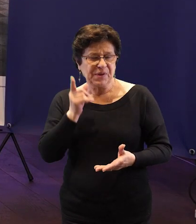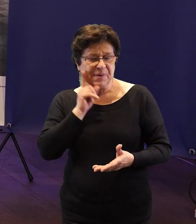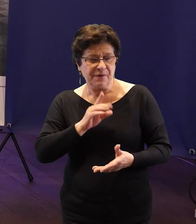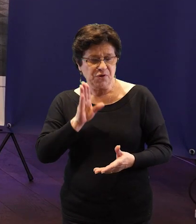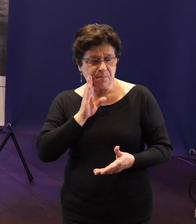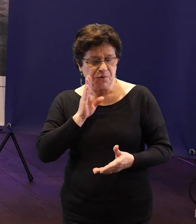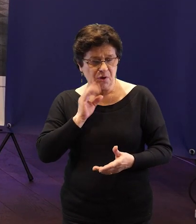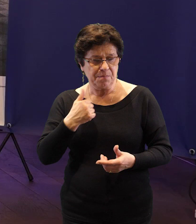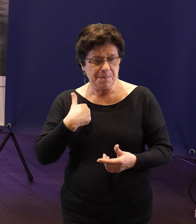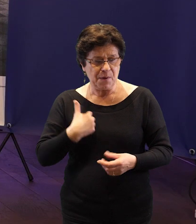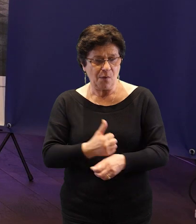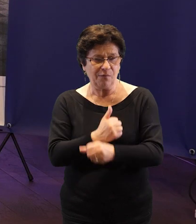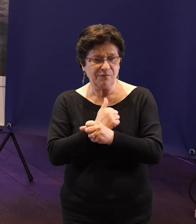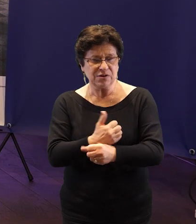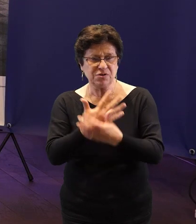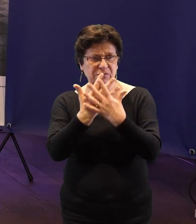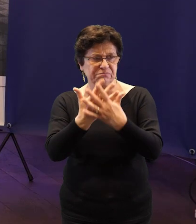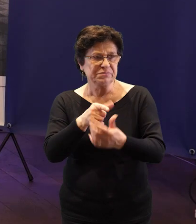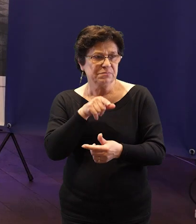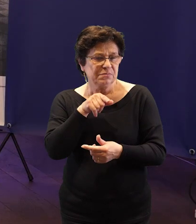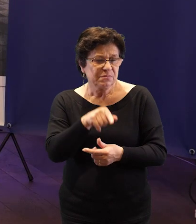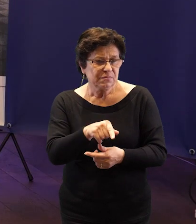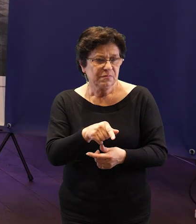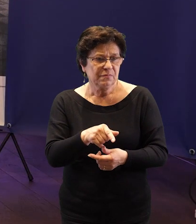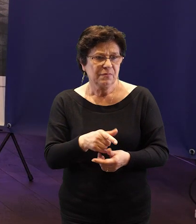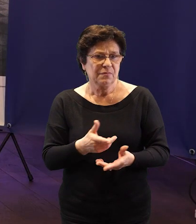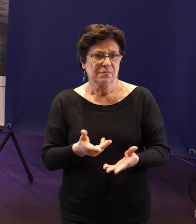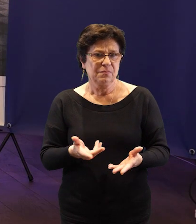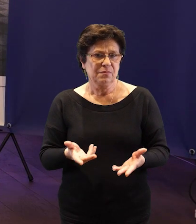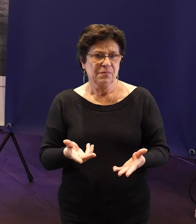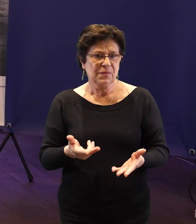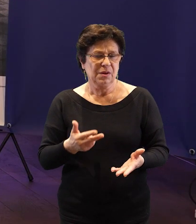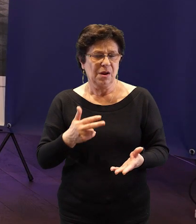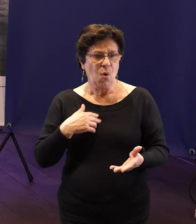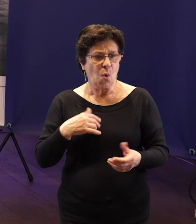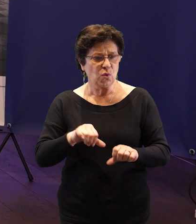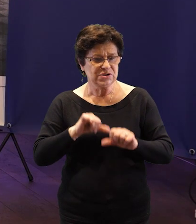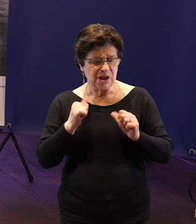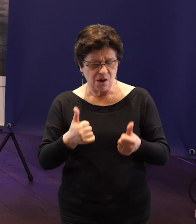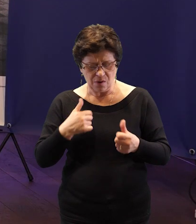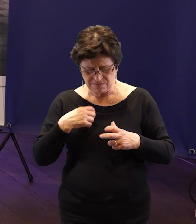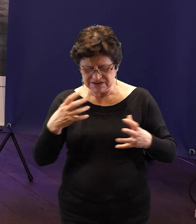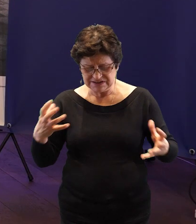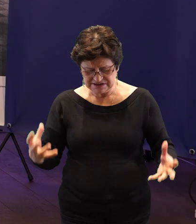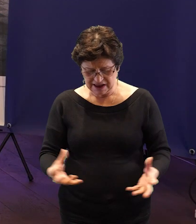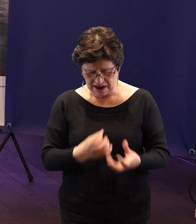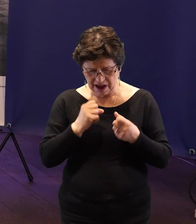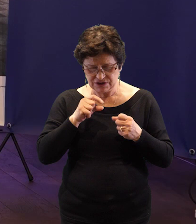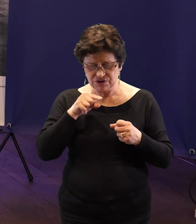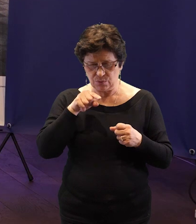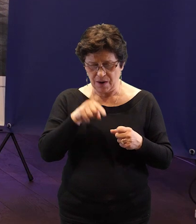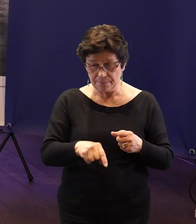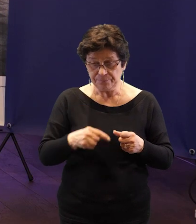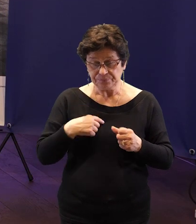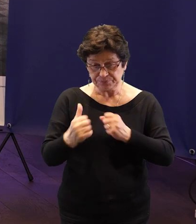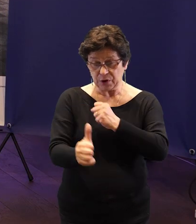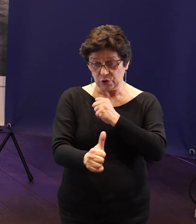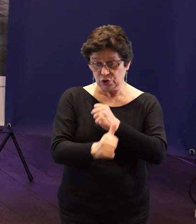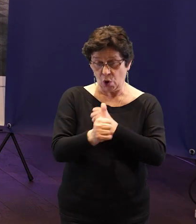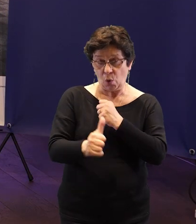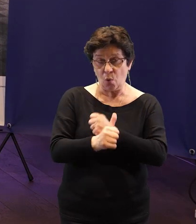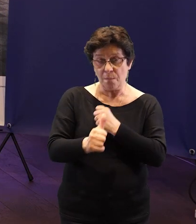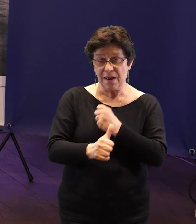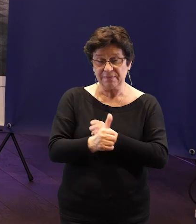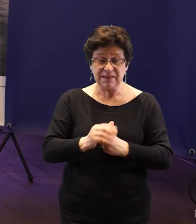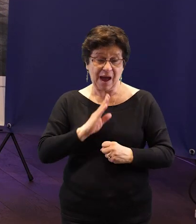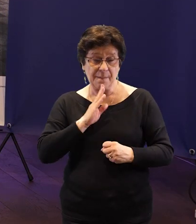w Rio de Janeiro przebywał w więzieniu, bo jak ustaliłem, znalazłem nawet dokumentację CIA, on